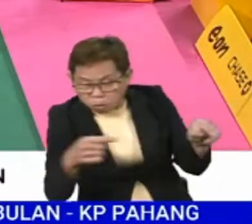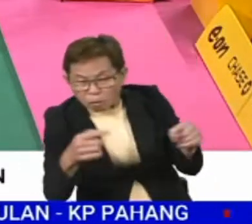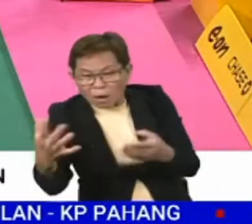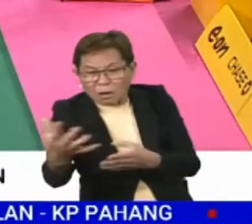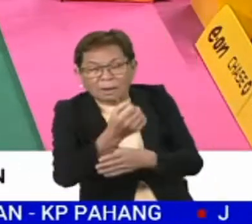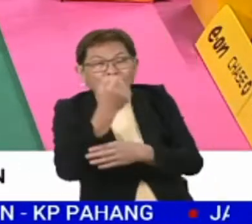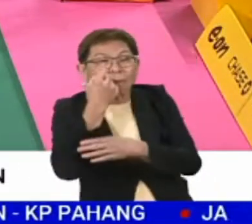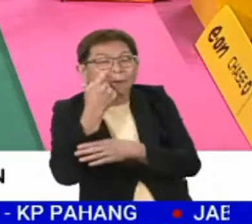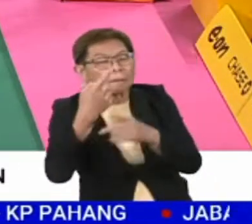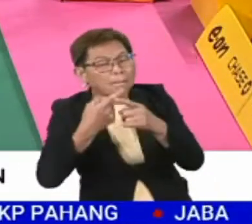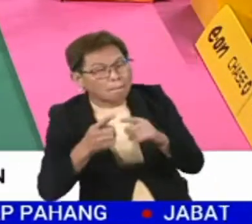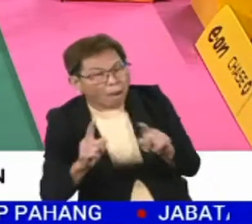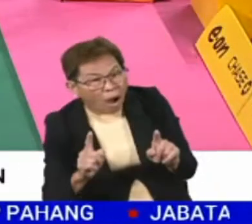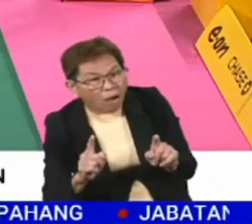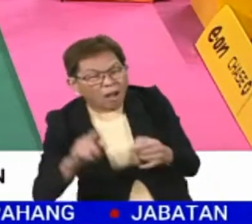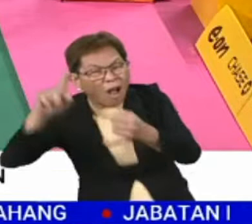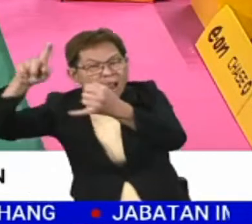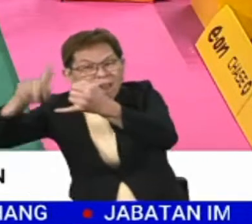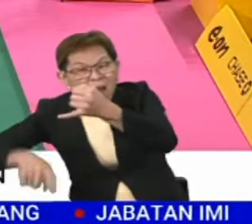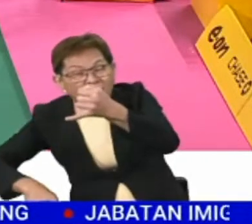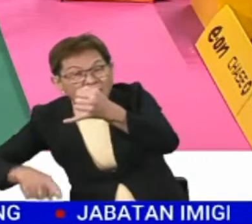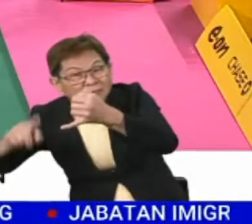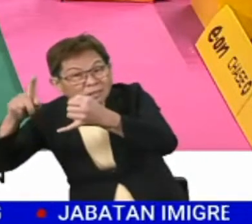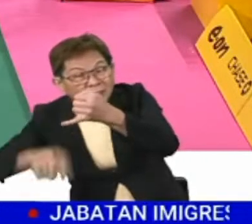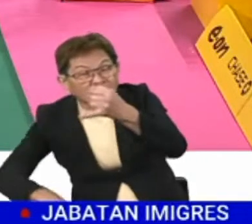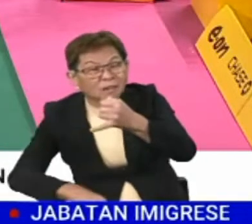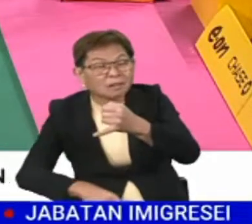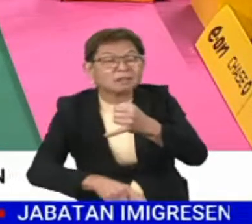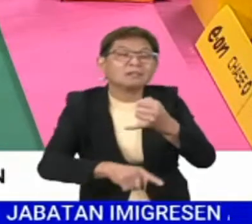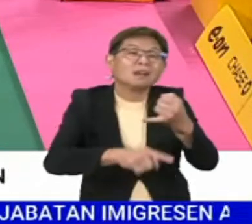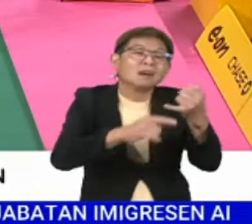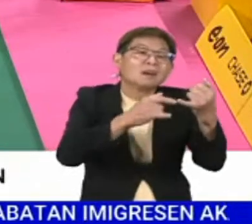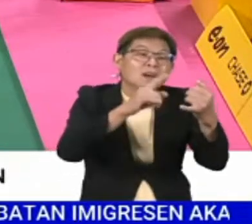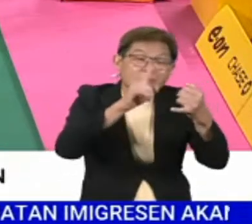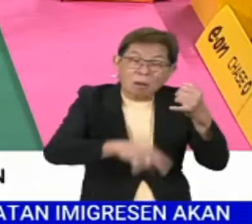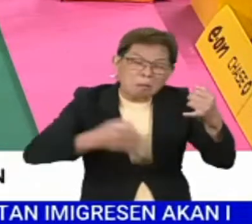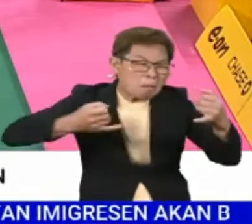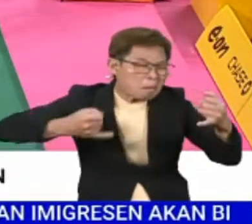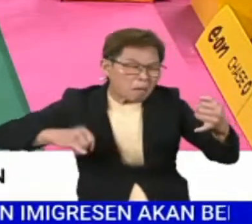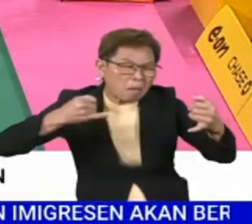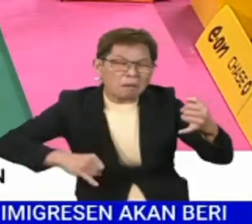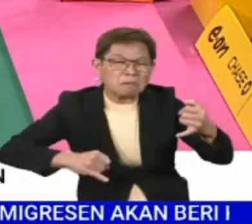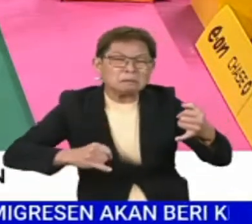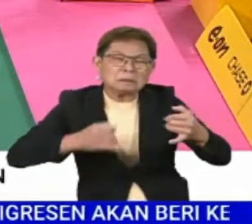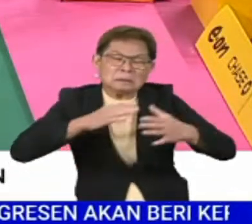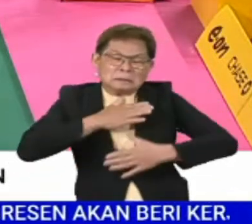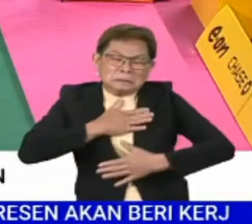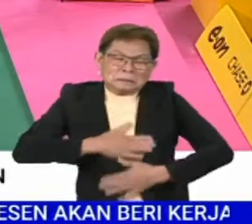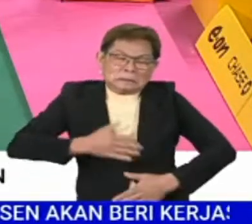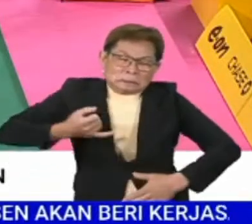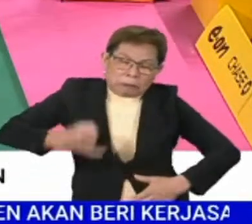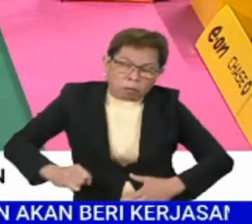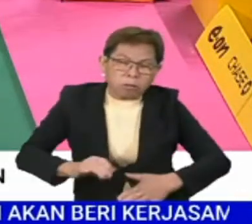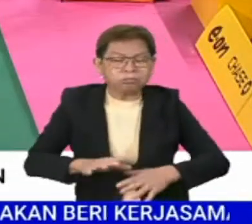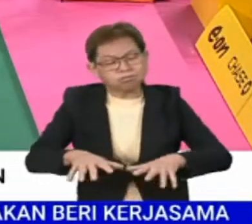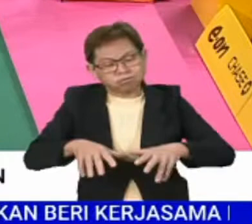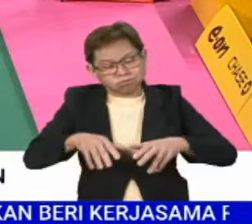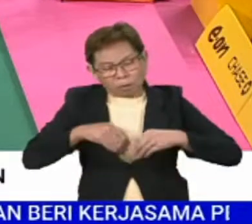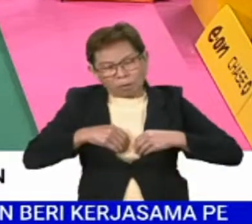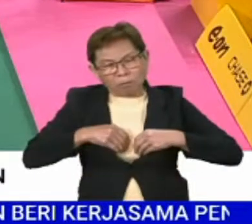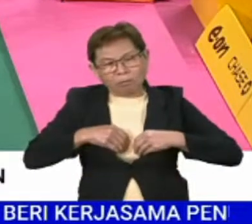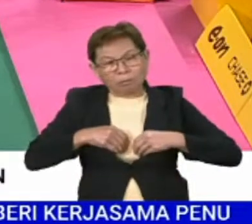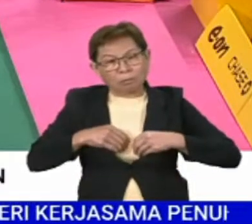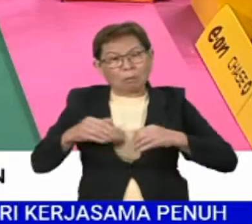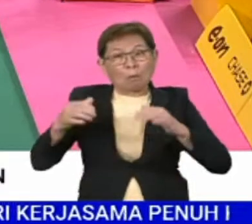menutup mata namun di penghujung set Zhong dilihat gagal mengekalkan keterangannya dan terpaksa akur dengan